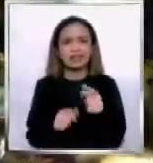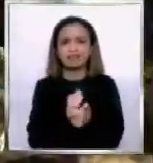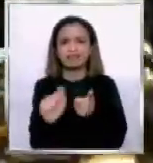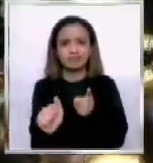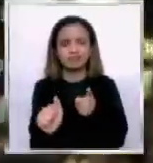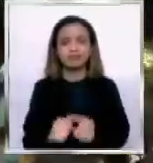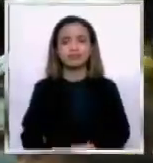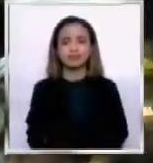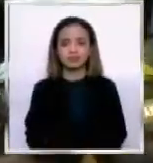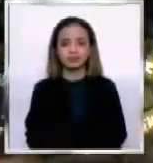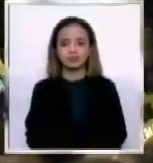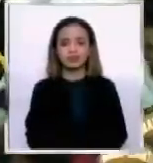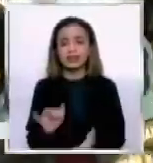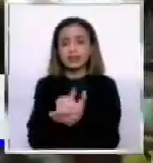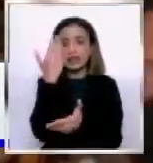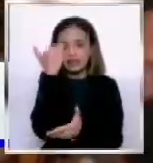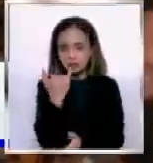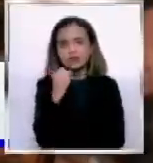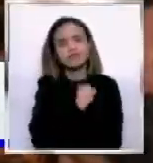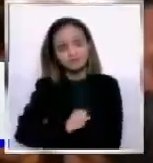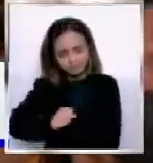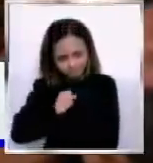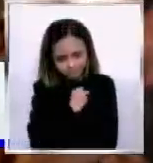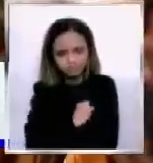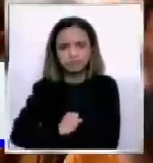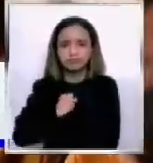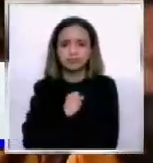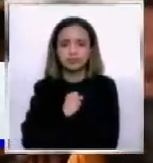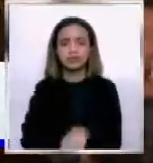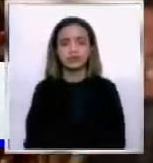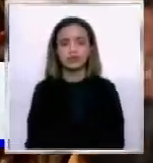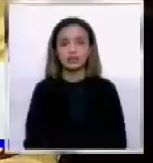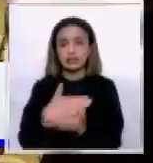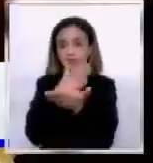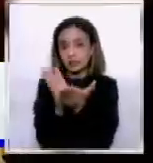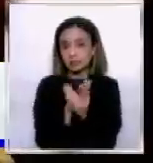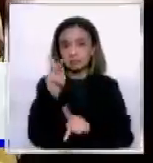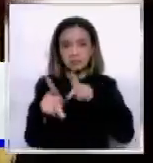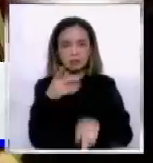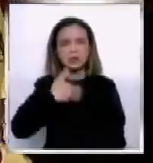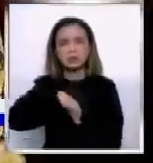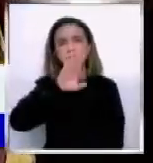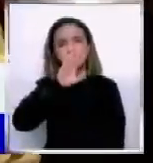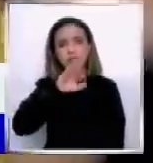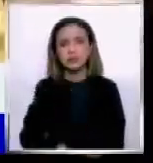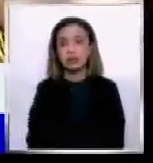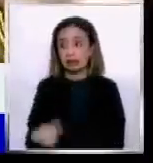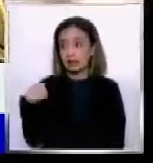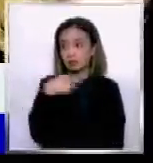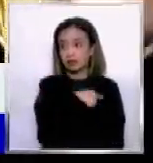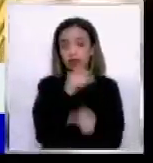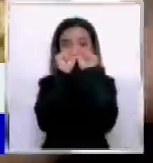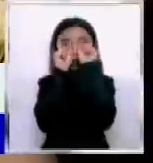Kaya umingiri kami ng pasensya. Dismayado ang ibang deboto. Nagulat po kami kasi po talagang hindi